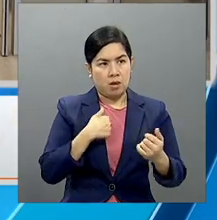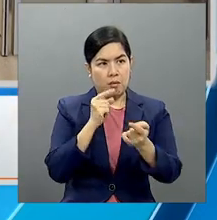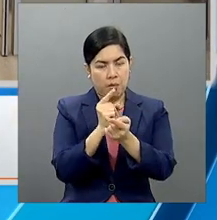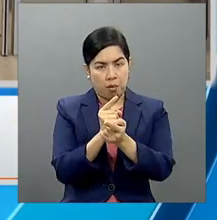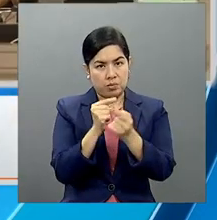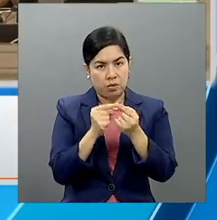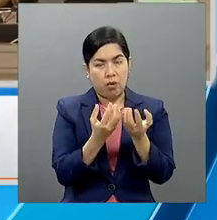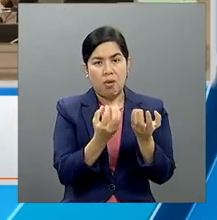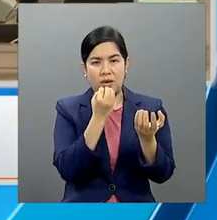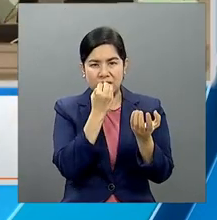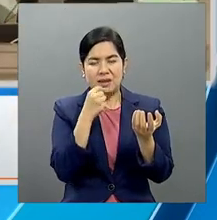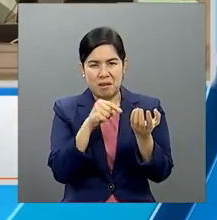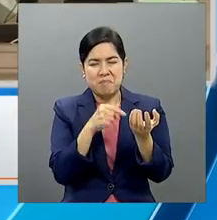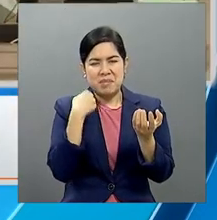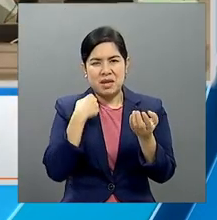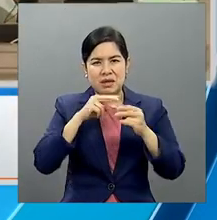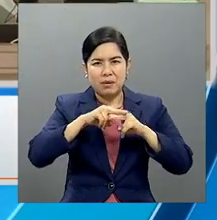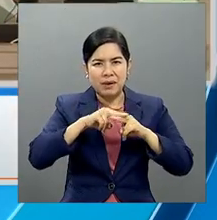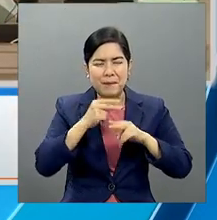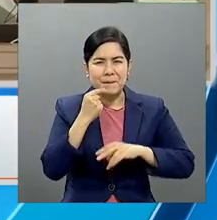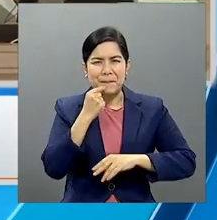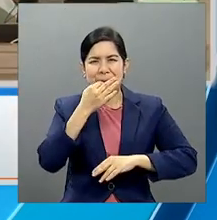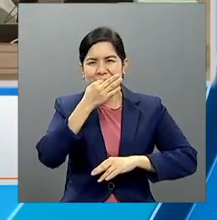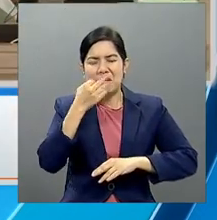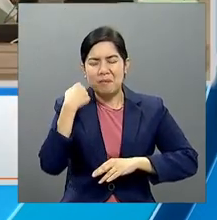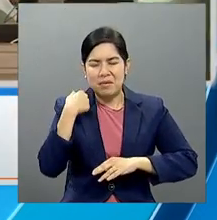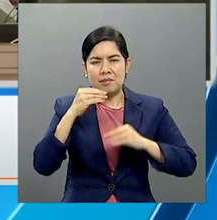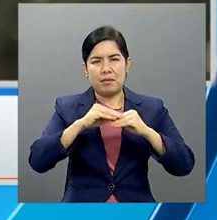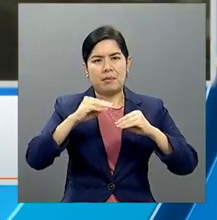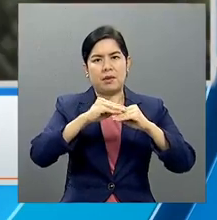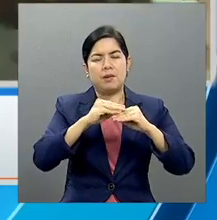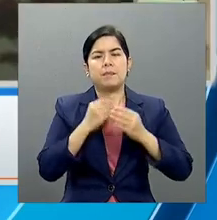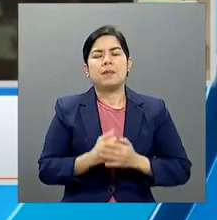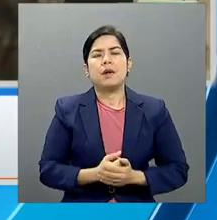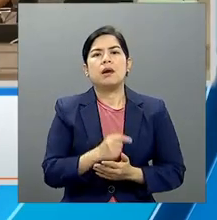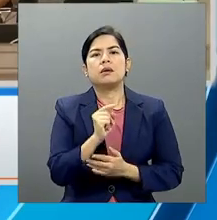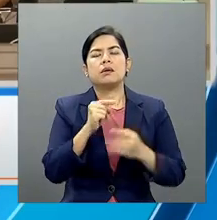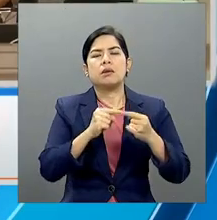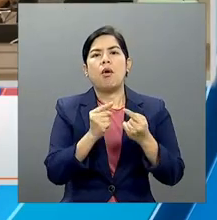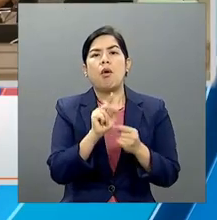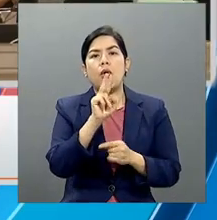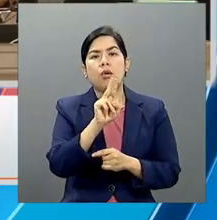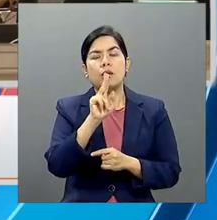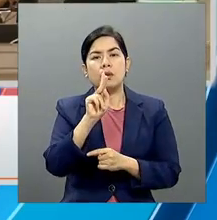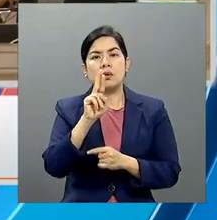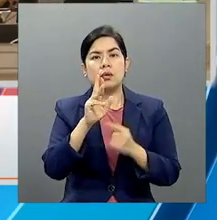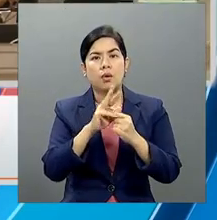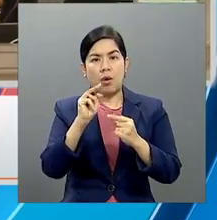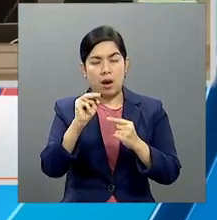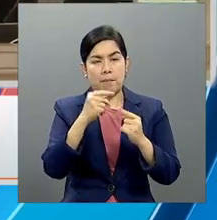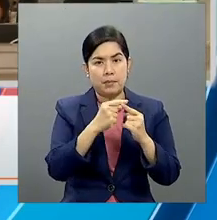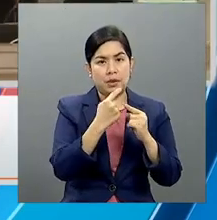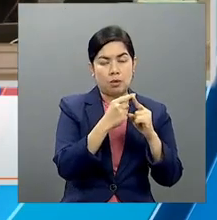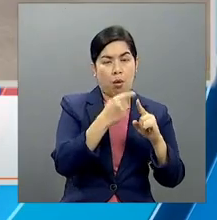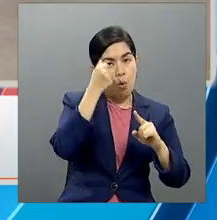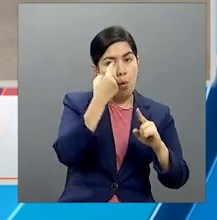ใส่เกลือหรือว่าส่วนประกอบของเกลือเนี่ยที่มากขึ้นนะครับเกินกว่า2กรัมในแต่ละวันนะครับ 2กรัมก็คือเ